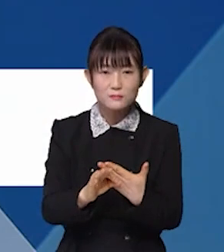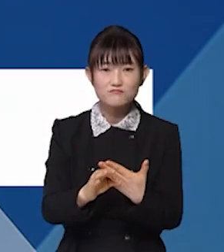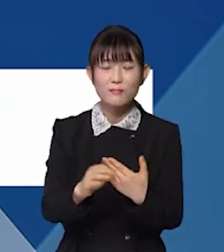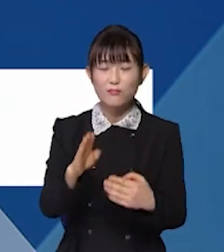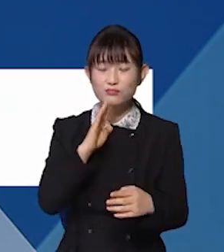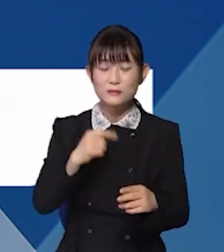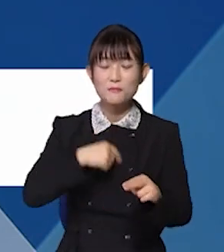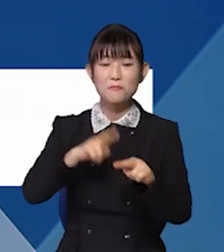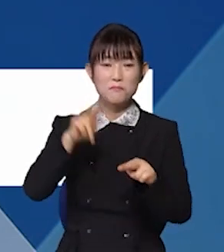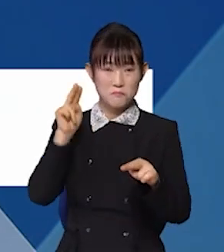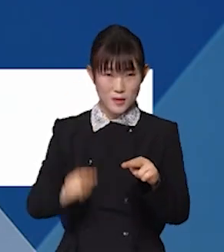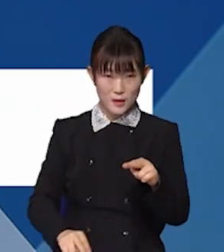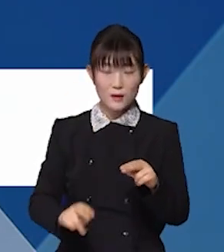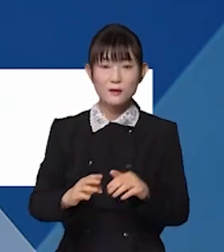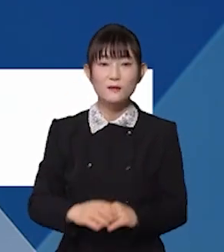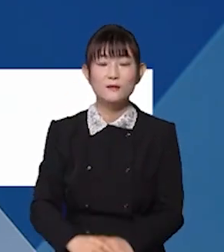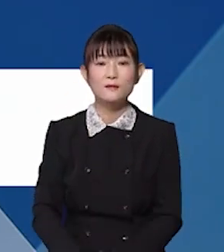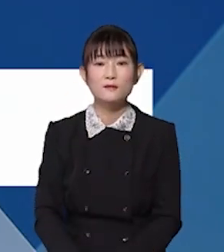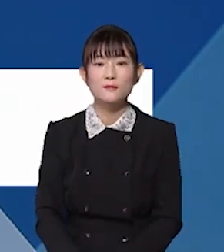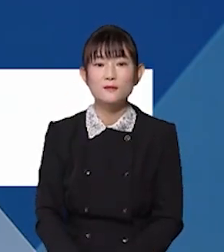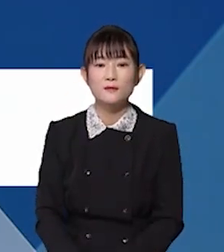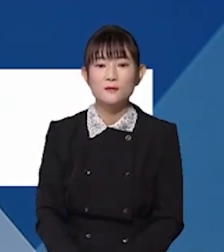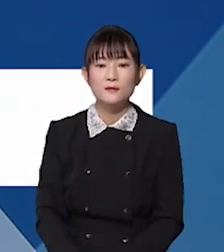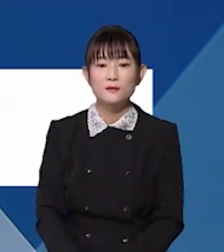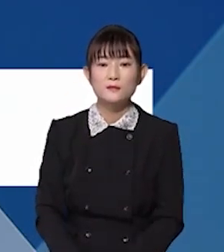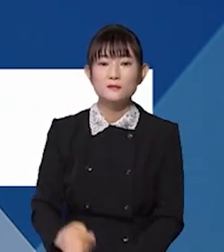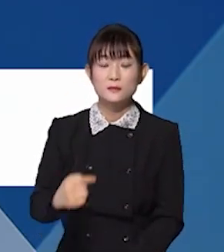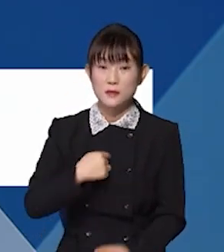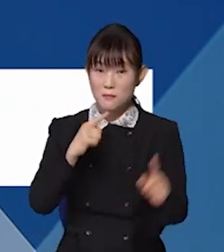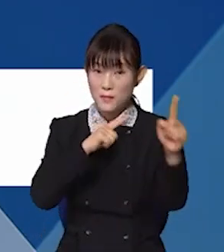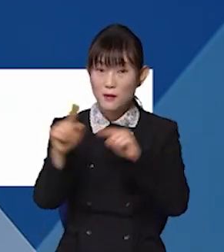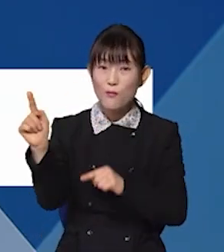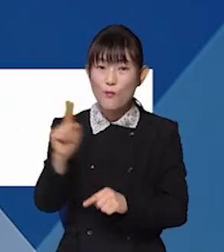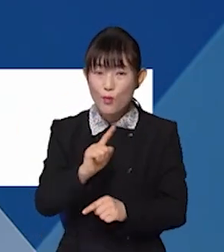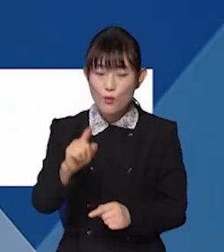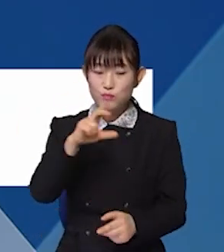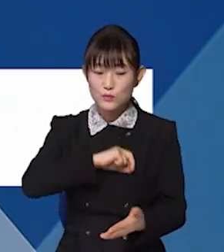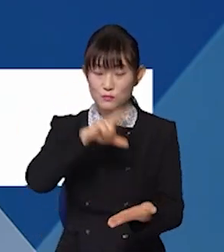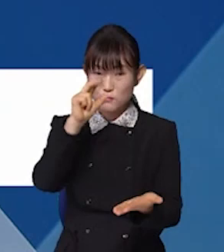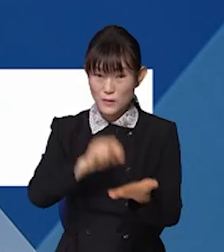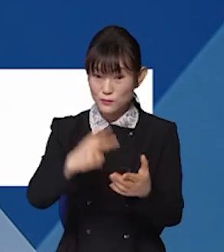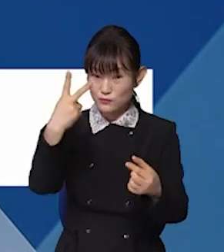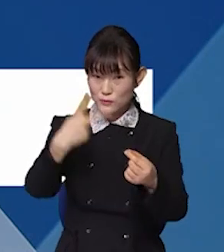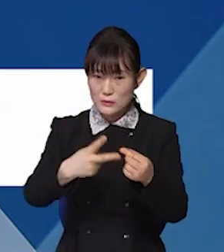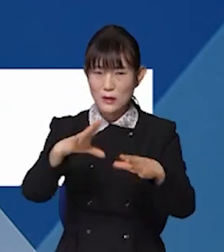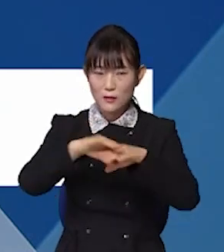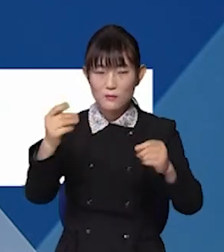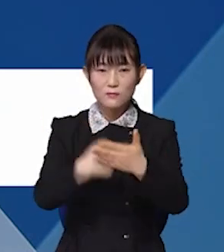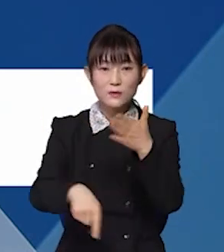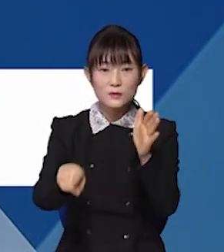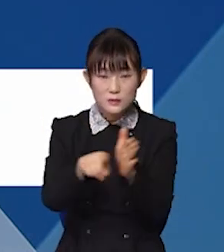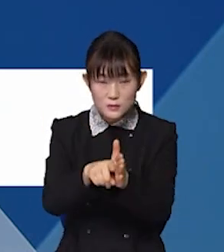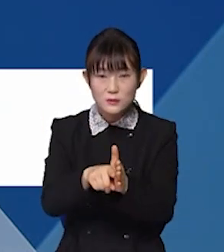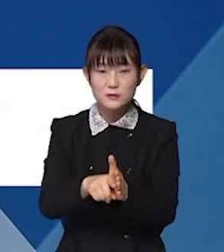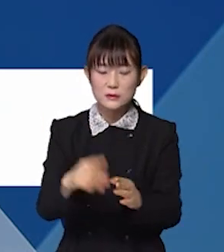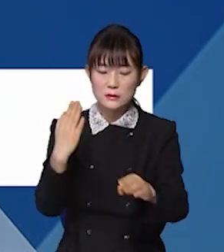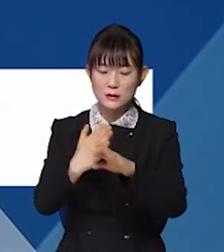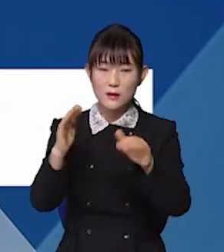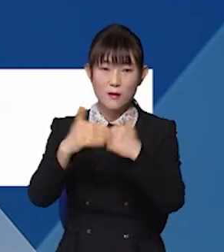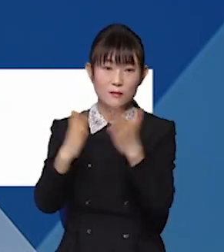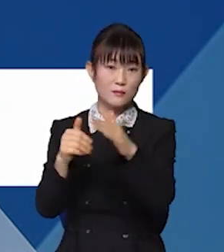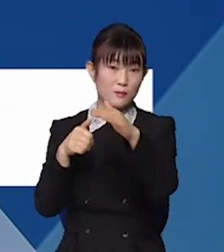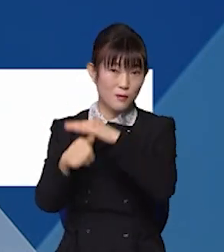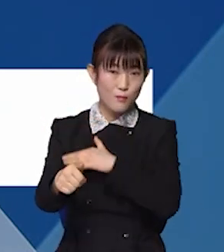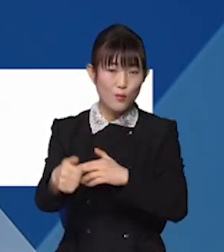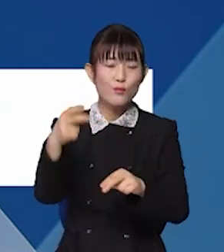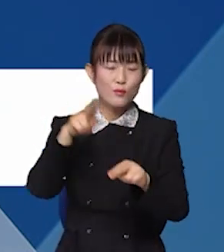사의를 표명해야 될 것이고요. 제 말씀은 그두 가지 아젠다를 해결하는 데 있어서는